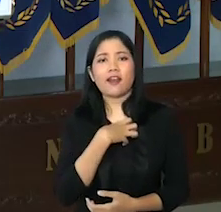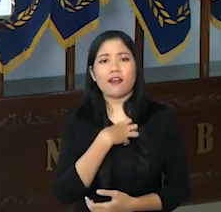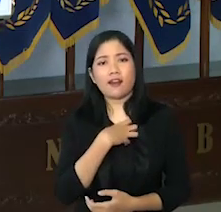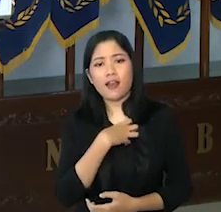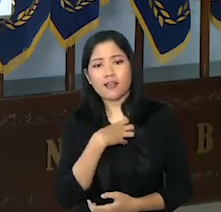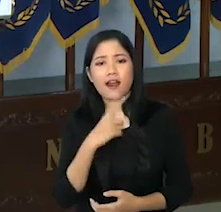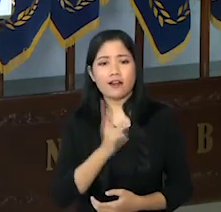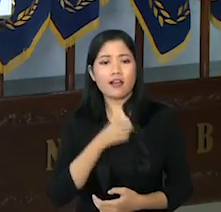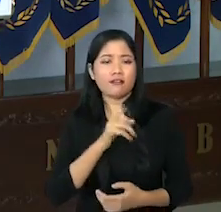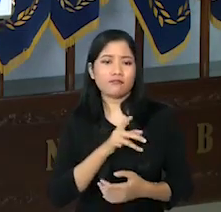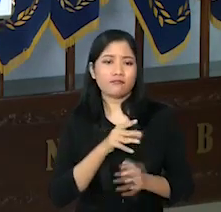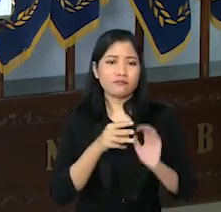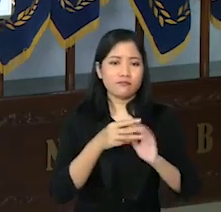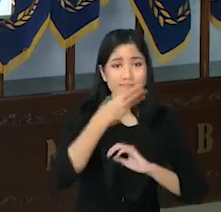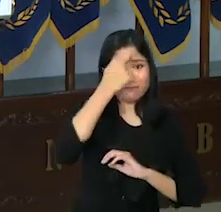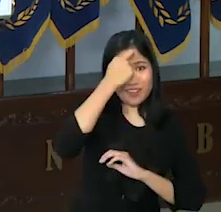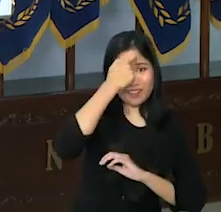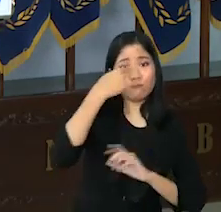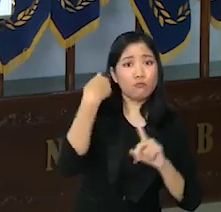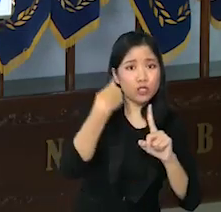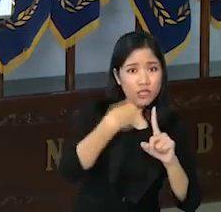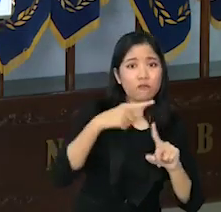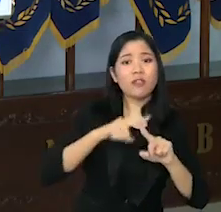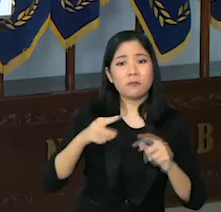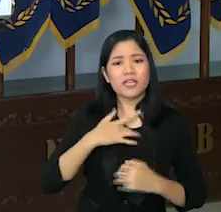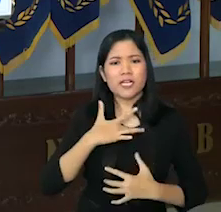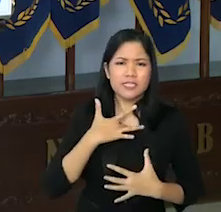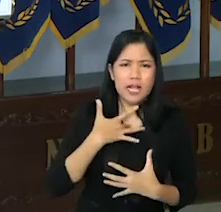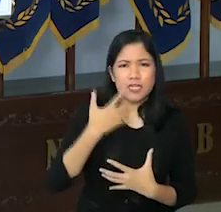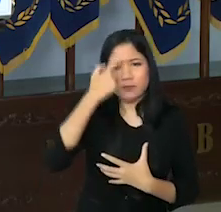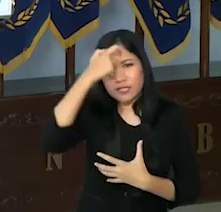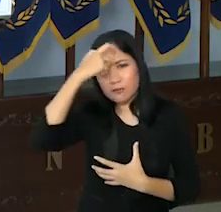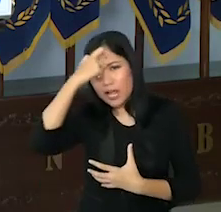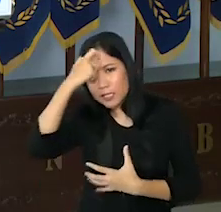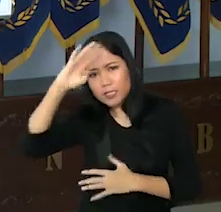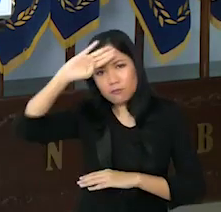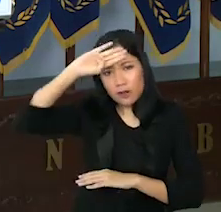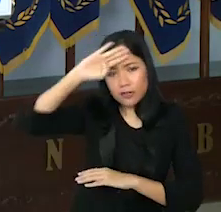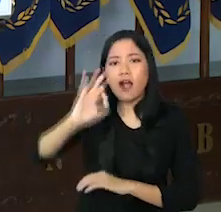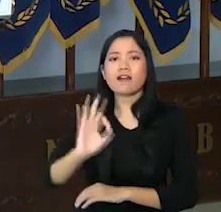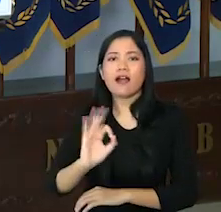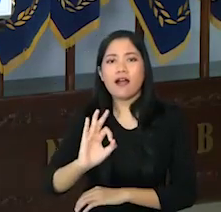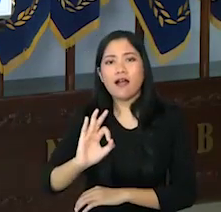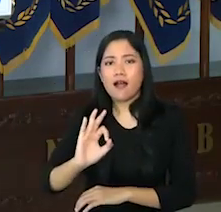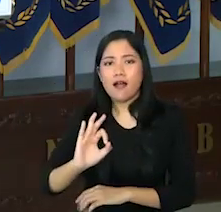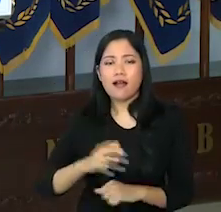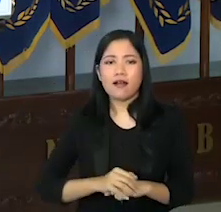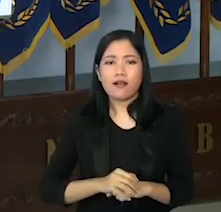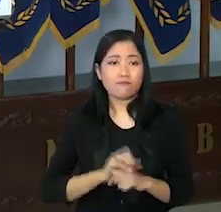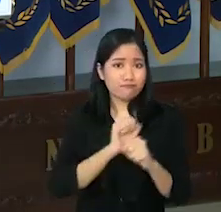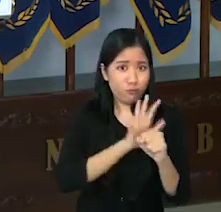kasus positif tanpa gejala Hai kasus positif covert